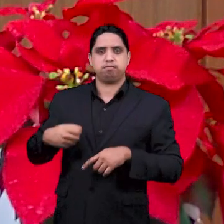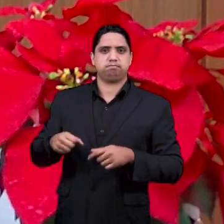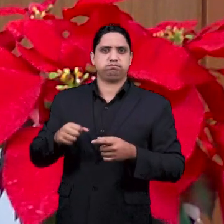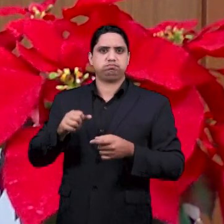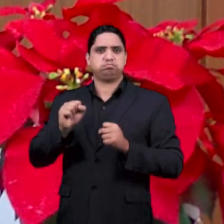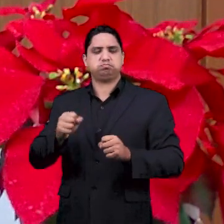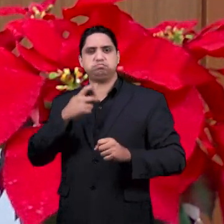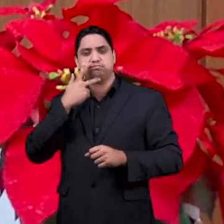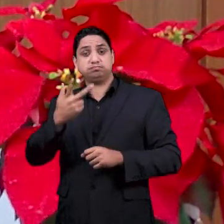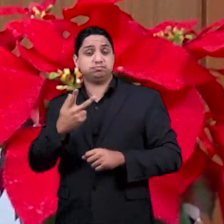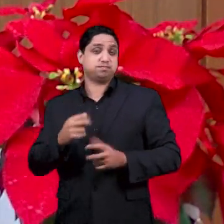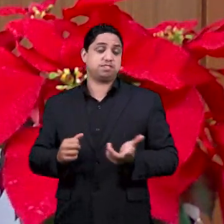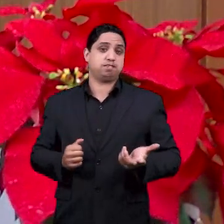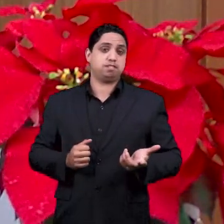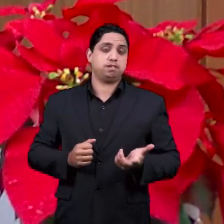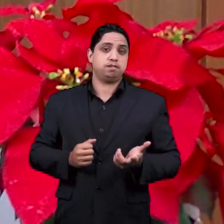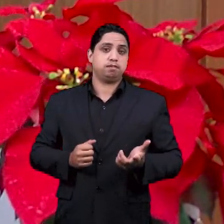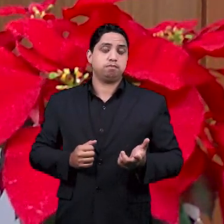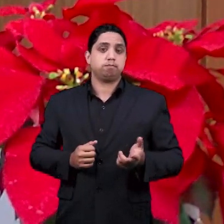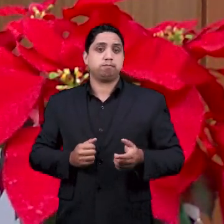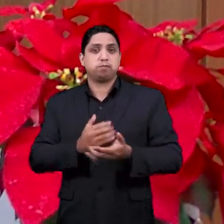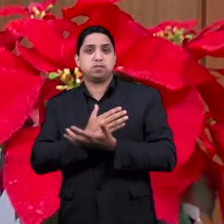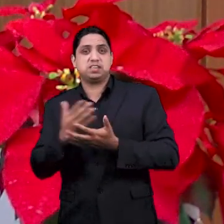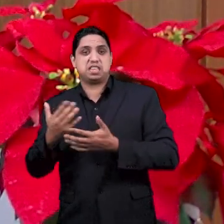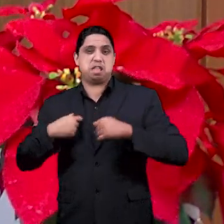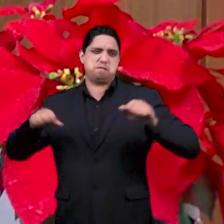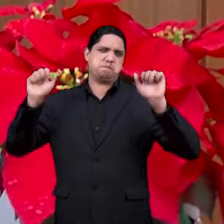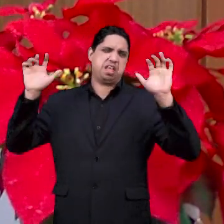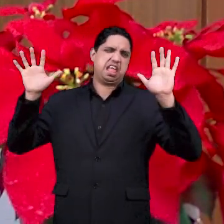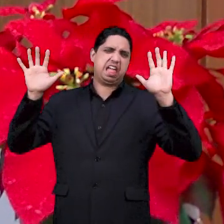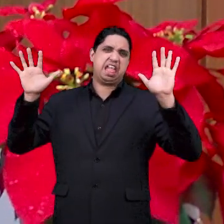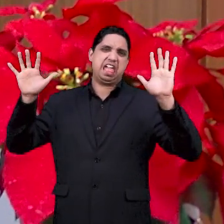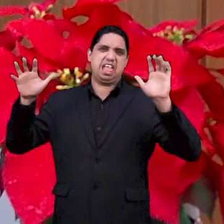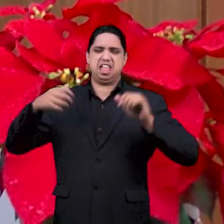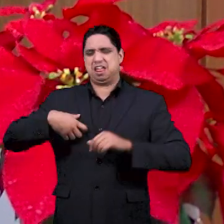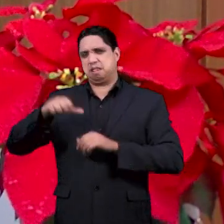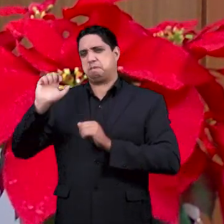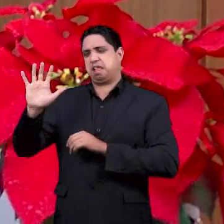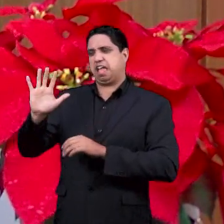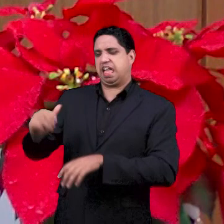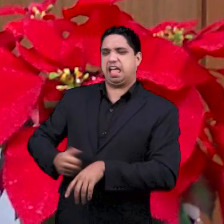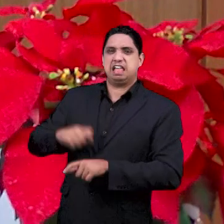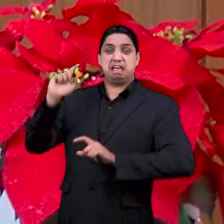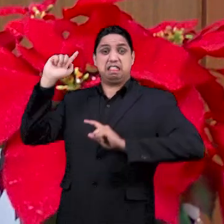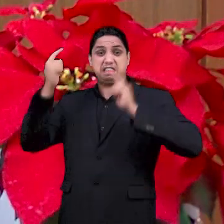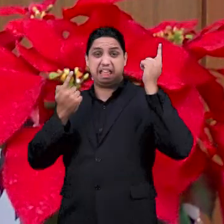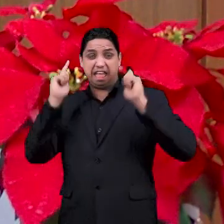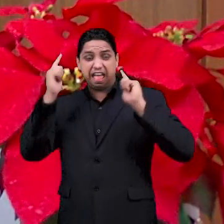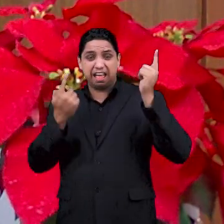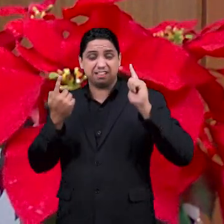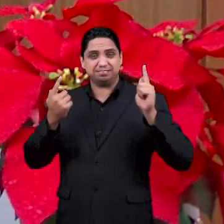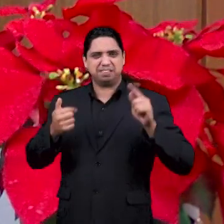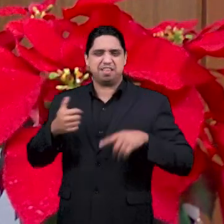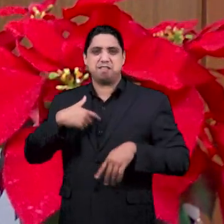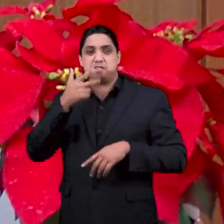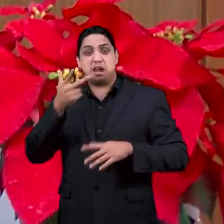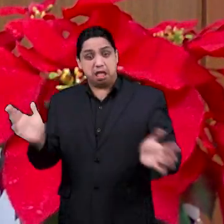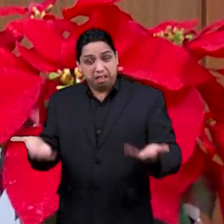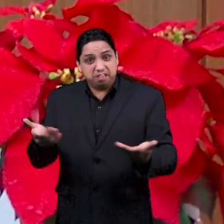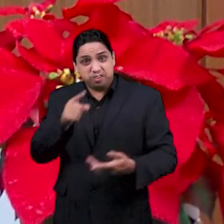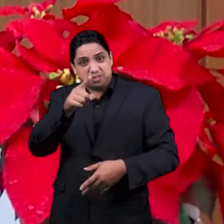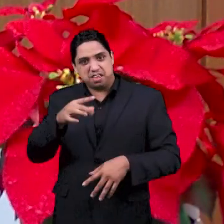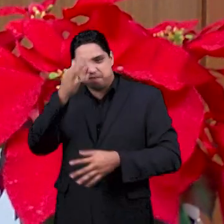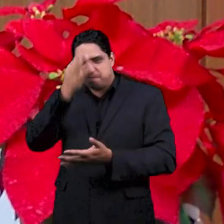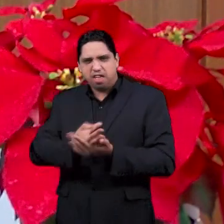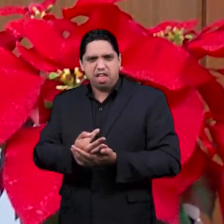она приходит. Посмотрите здесь, я начну склоняться здесь, руками жесты делать, чтобы пытаться впечатлить кого-то или